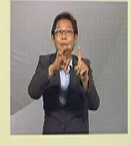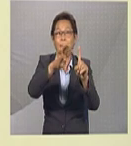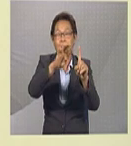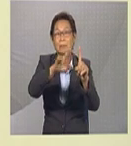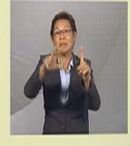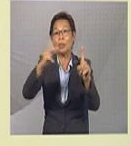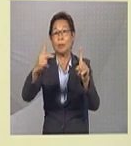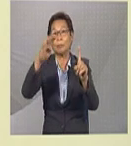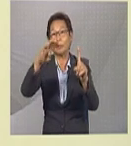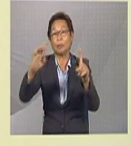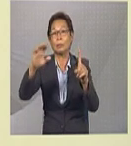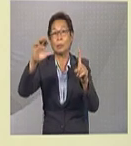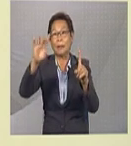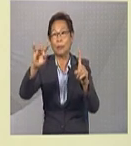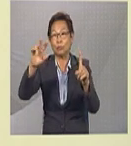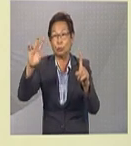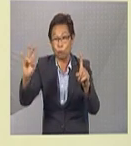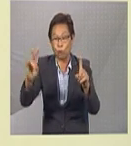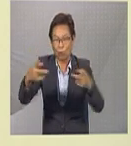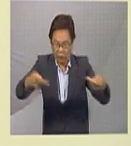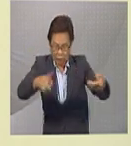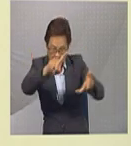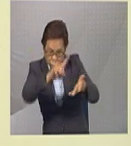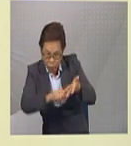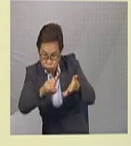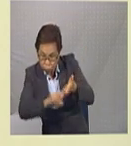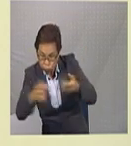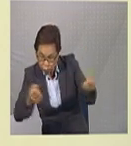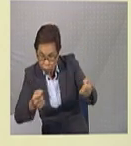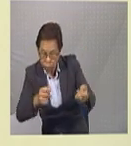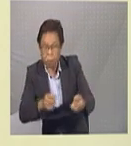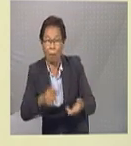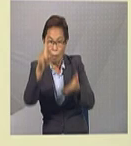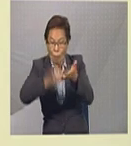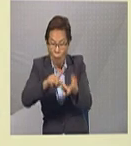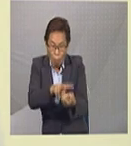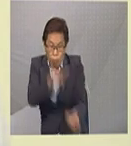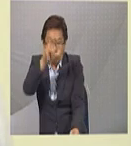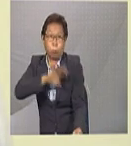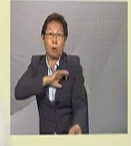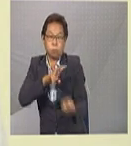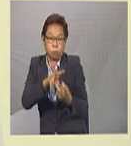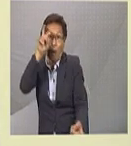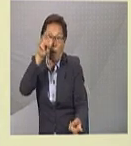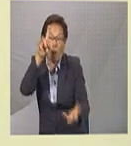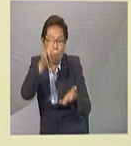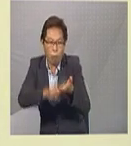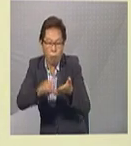163,487 kenderaan diperiksa. Pemeriksaan mengejut dilakukan oleh pihak polis